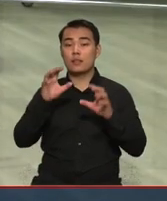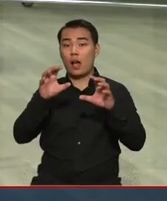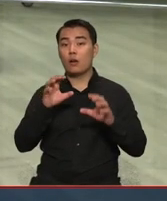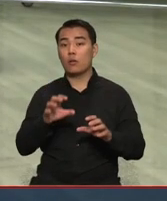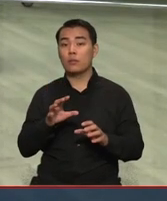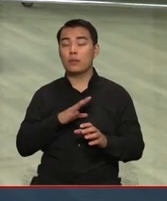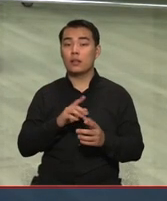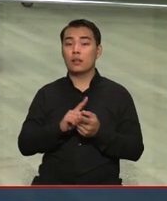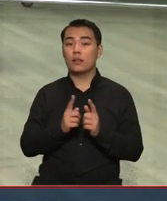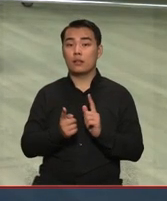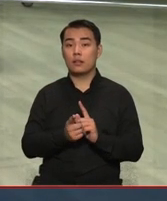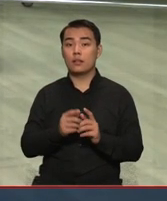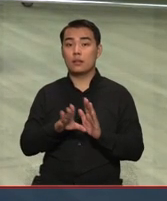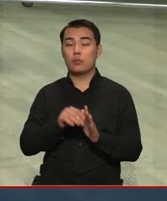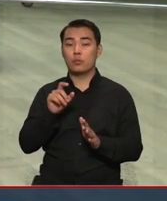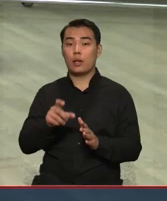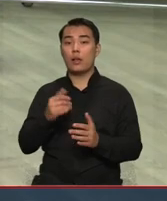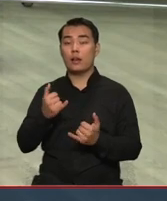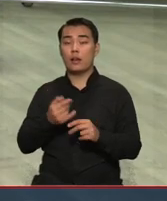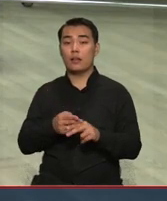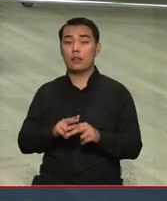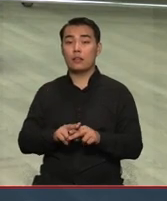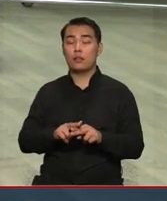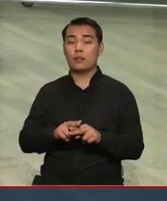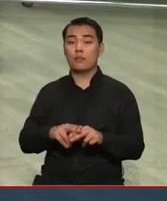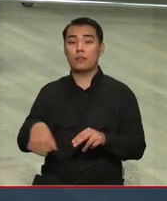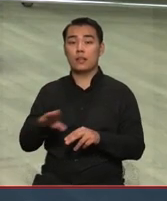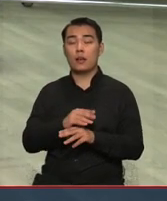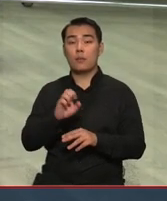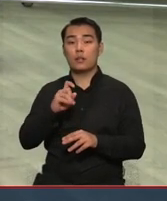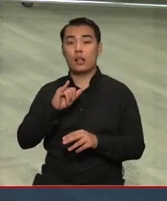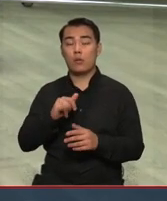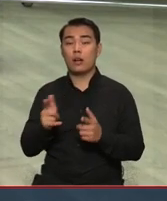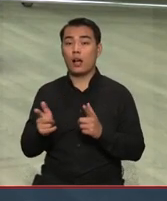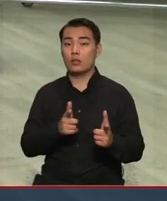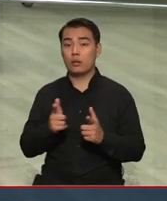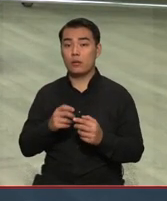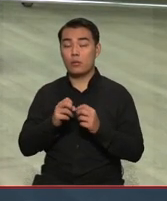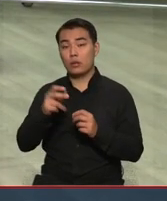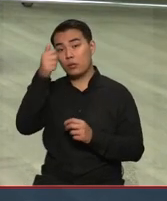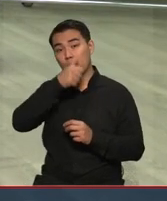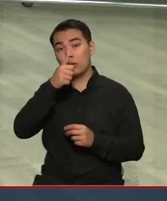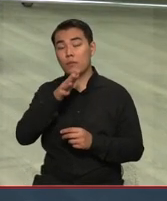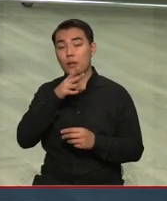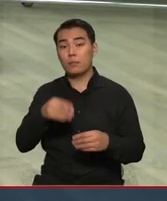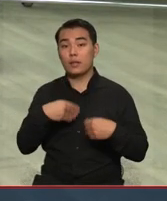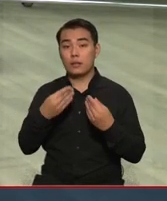енгіздік, депутаттар. Біз қазір мына барлау дайындау жұмыстарына мысалы 12 жылдай уақыт берілетін